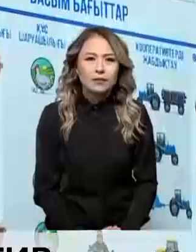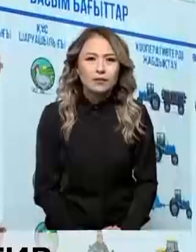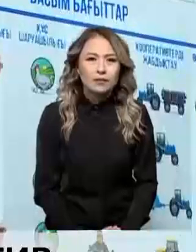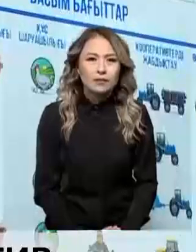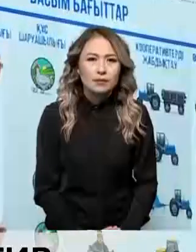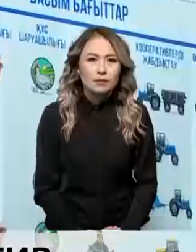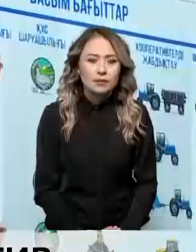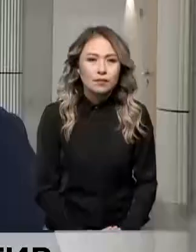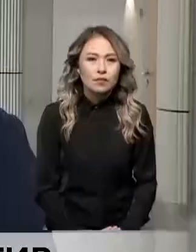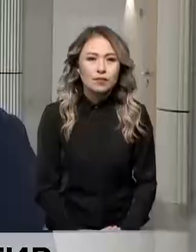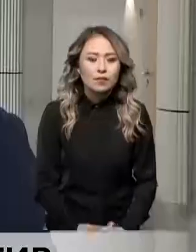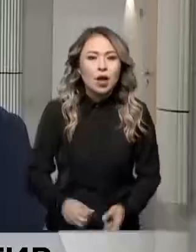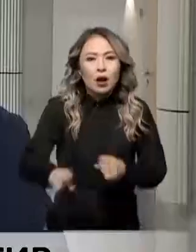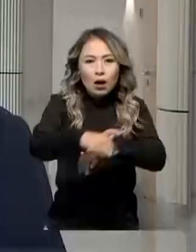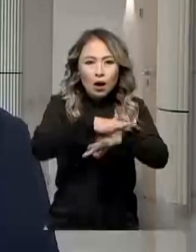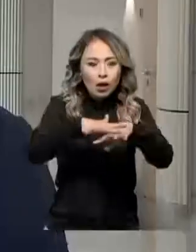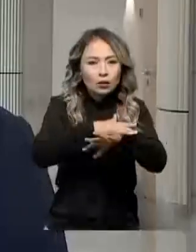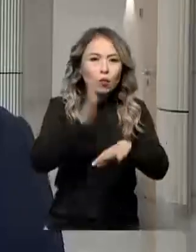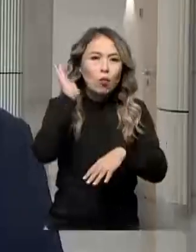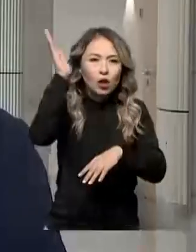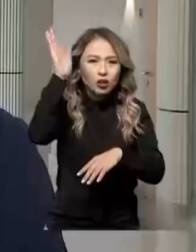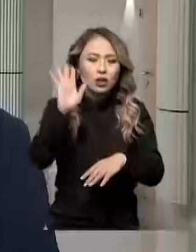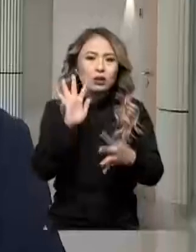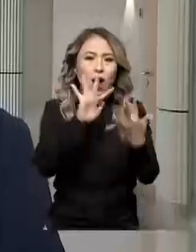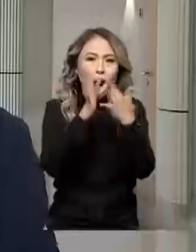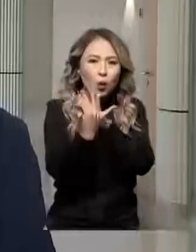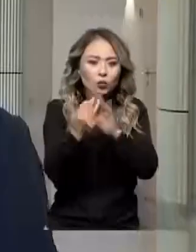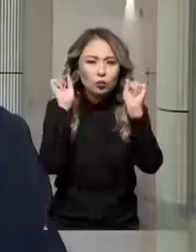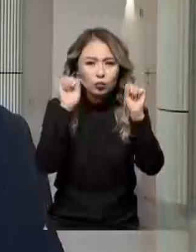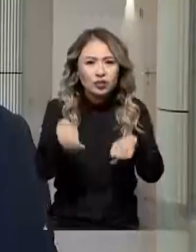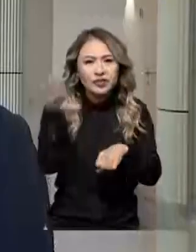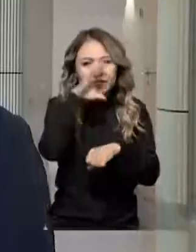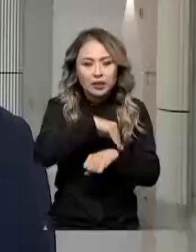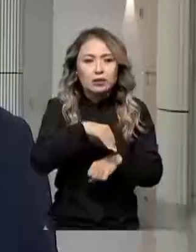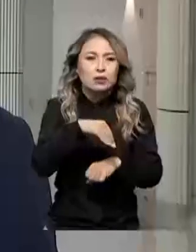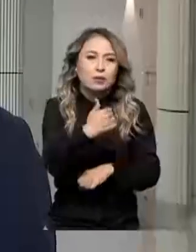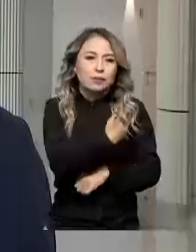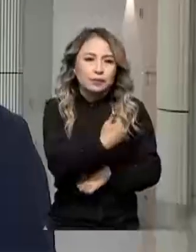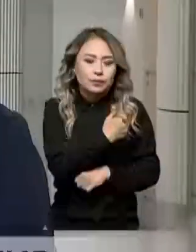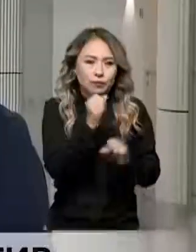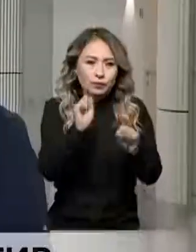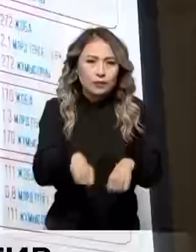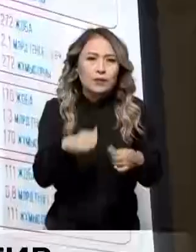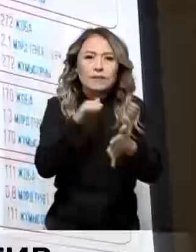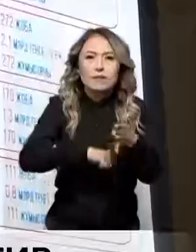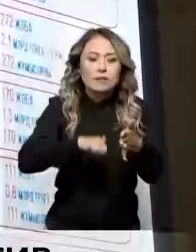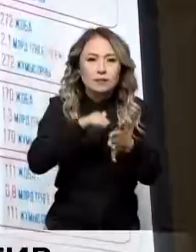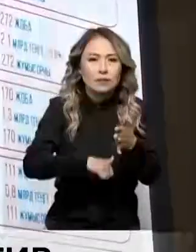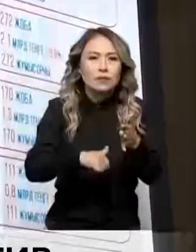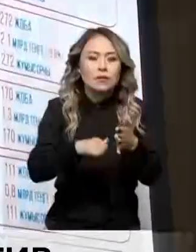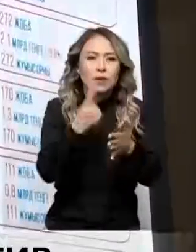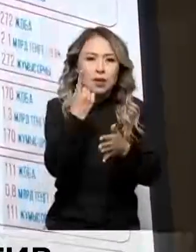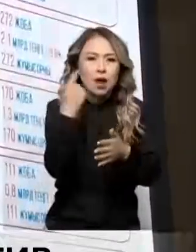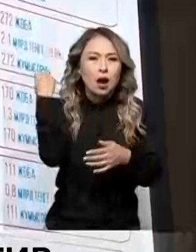Оның бәрі халықты болашақта ауылда алып алуға мүмкіндік жасаудың үлкен шарлары деп айтуымызға болады. Себебі бірақ